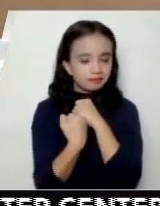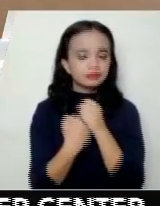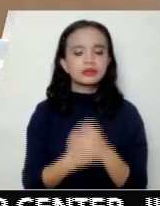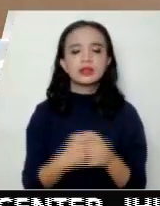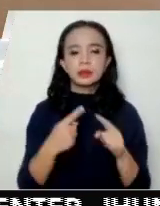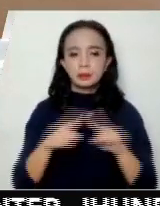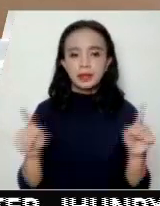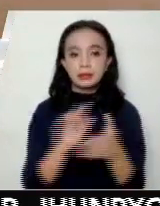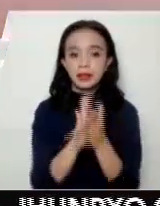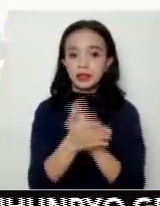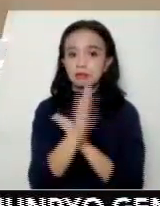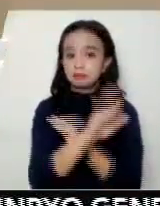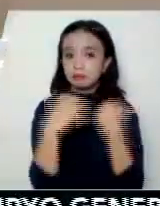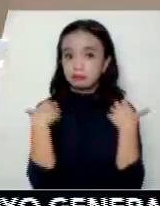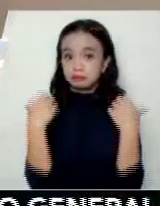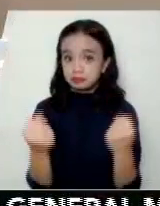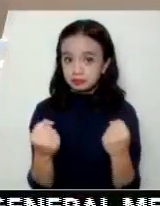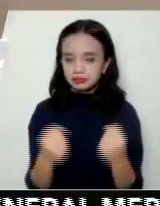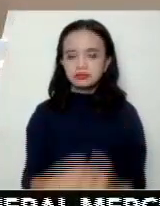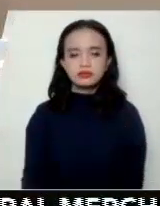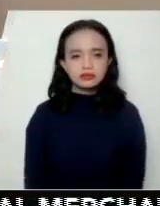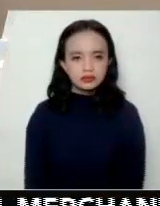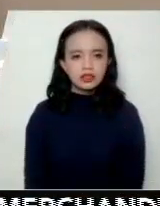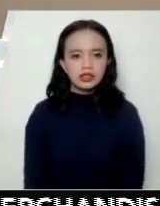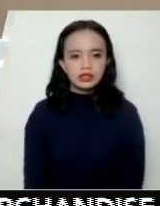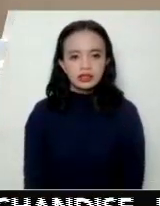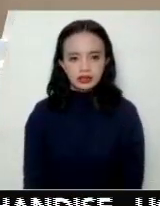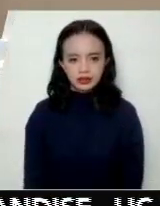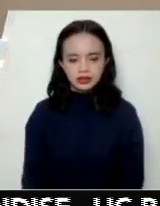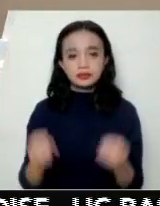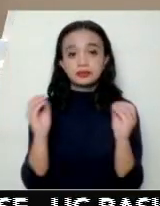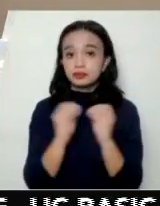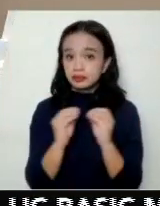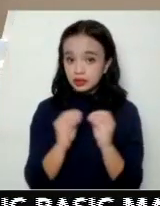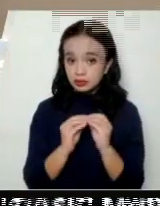matatag dahil dito the more na talagang